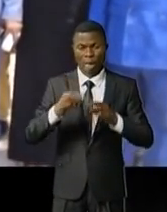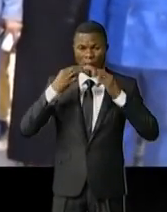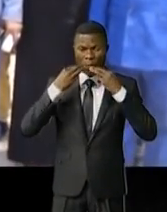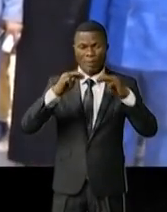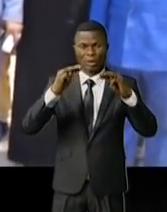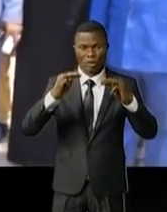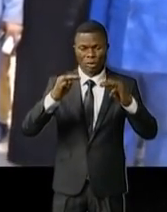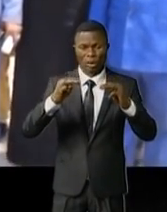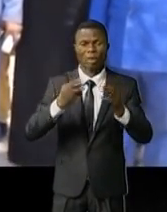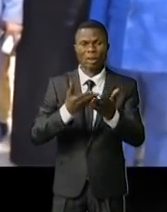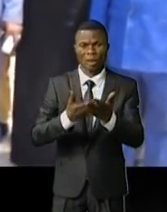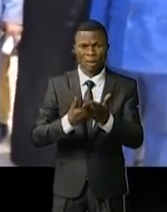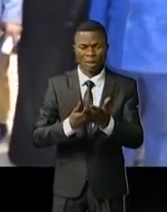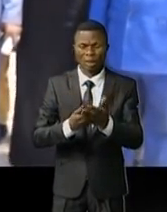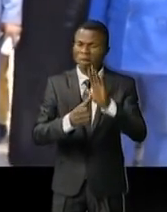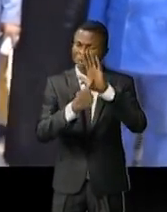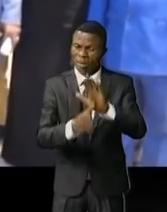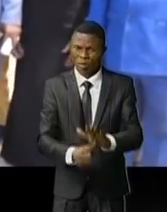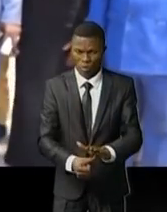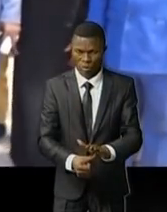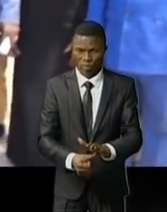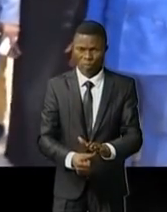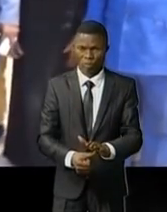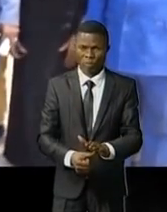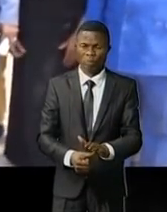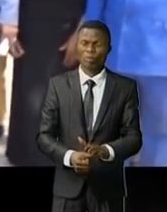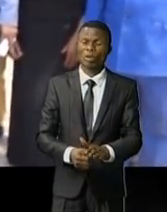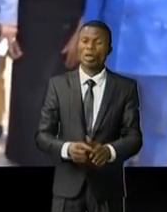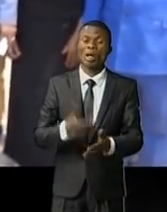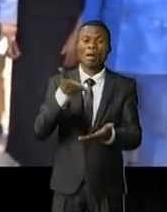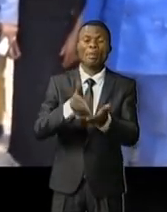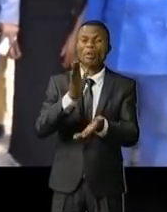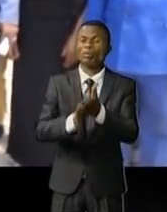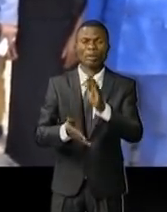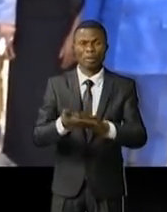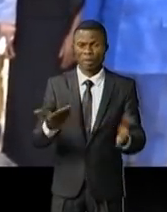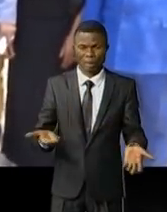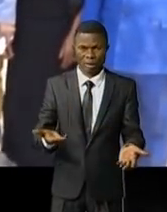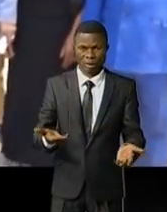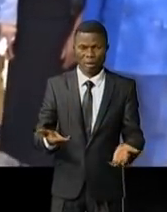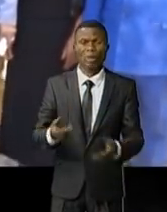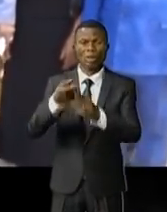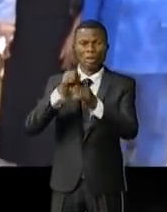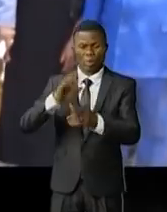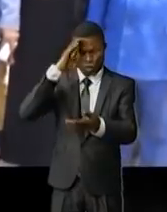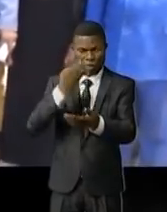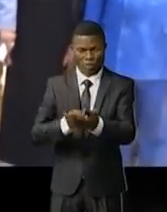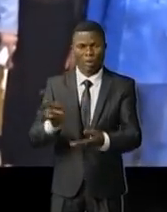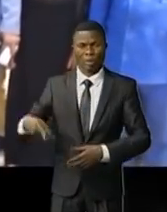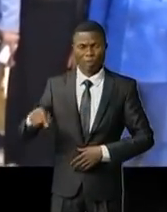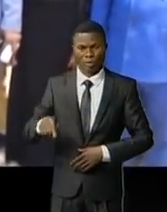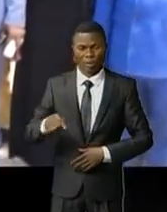messages haineux et discriminatoires accusant faussement l'un des dignes fils du Haut-Lomami en